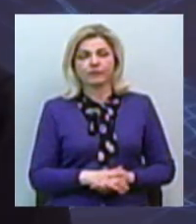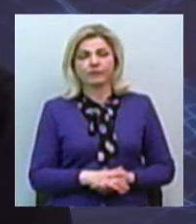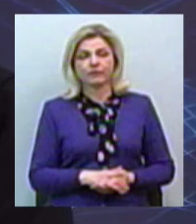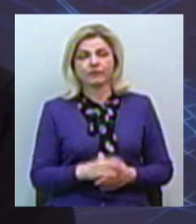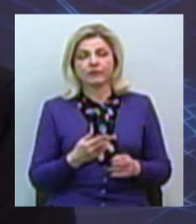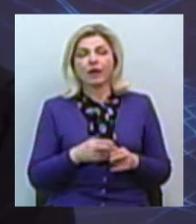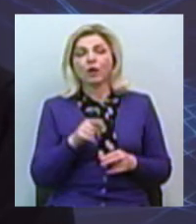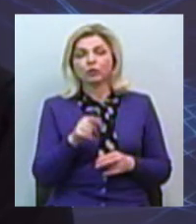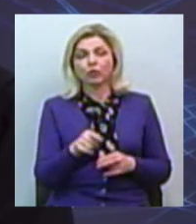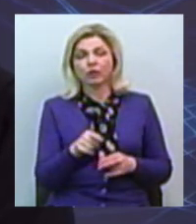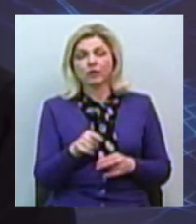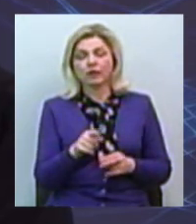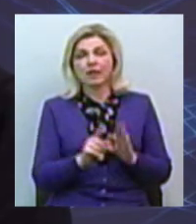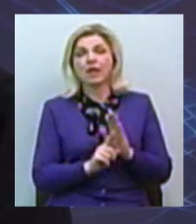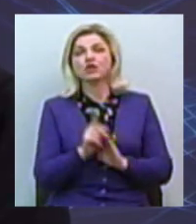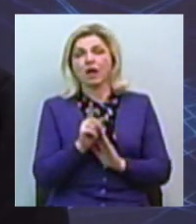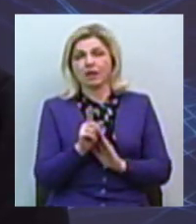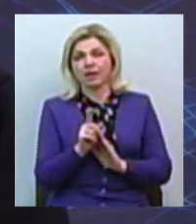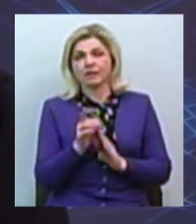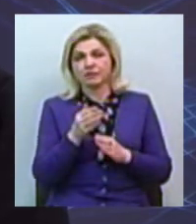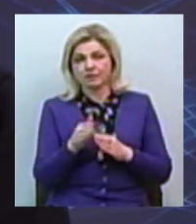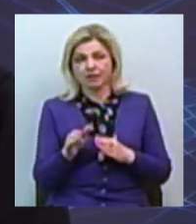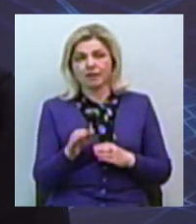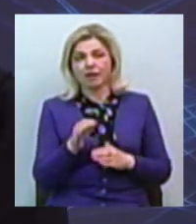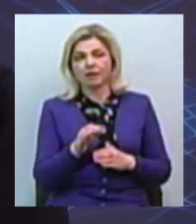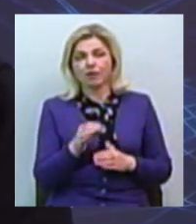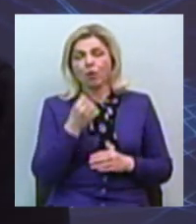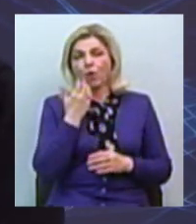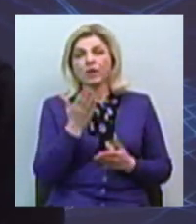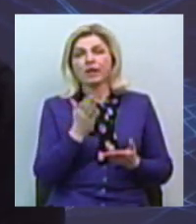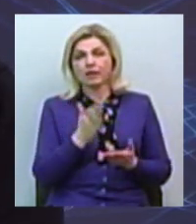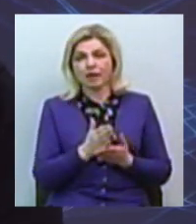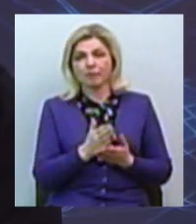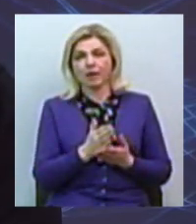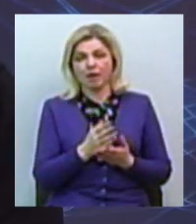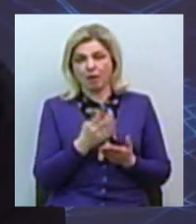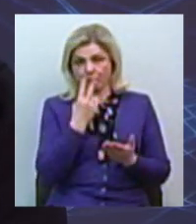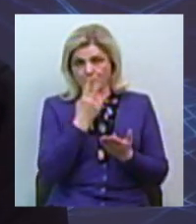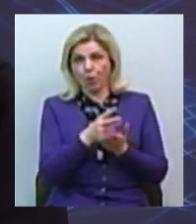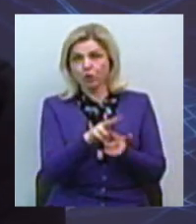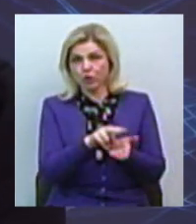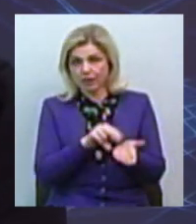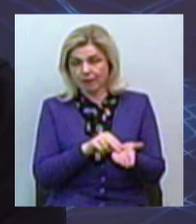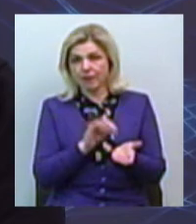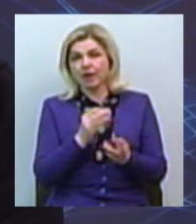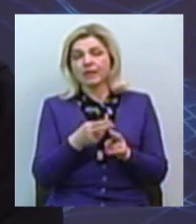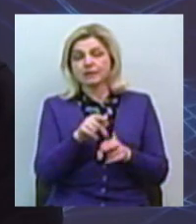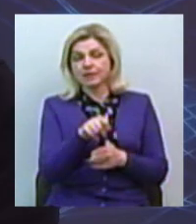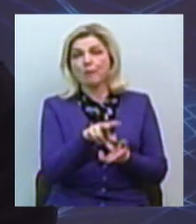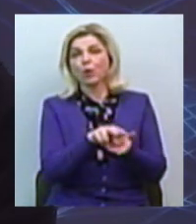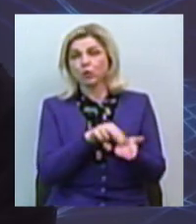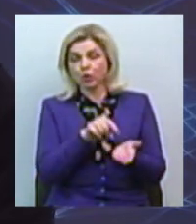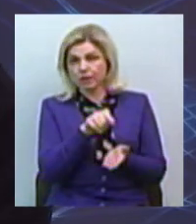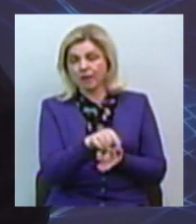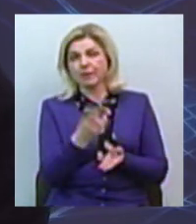це pre-seed, seed стадія, ранній seed, коли вже є прототип, і цей прототип